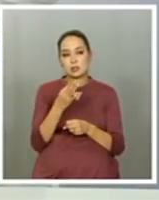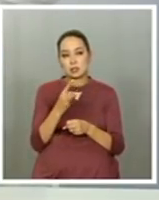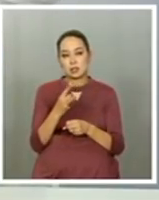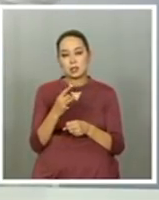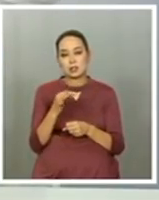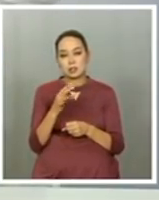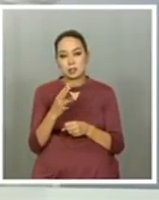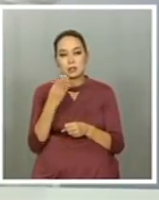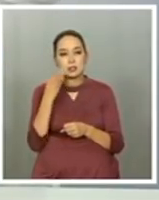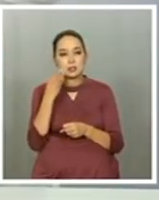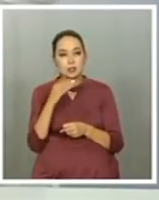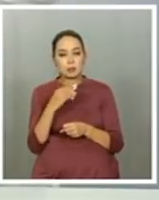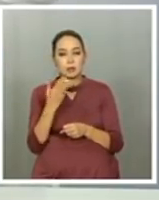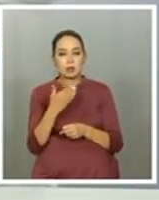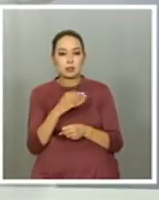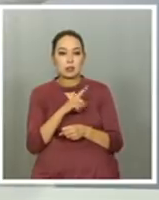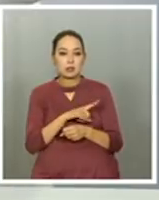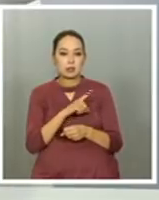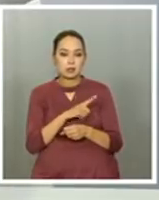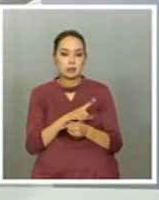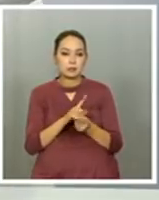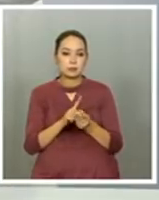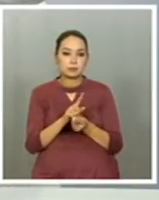яғни глицеринге сапалық реакция.